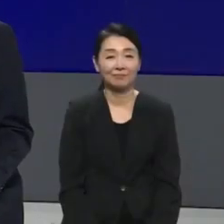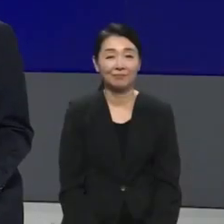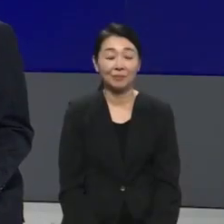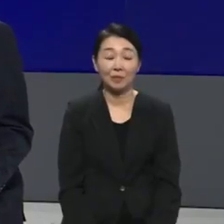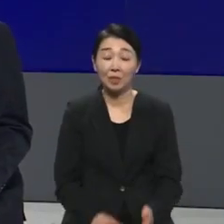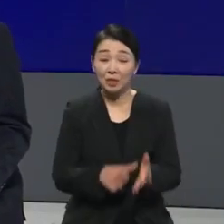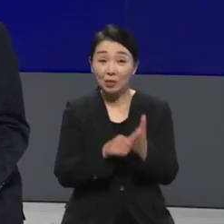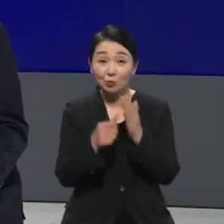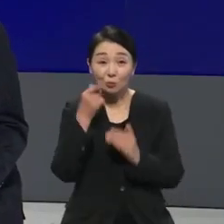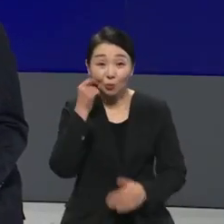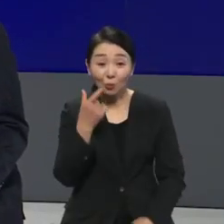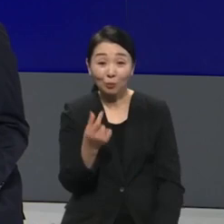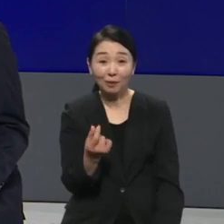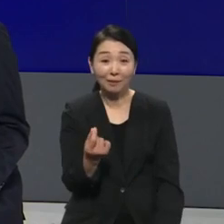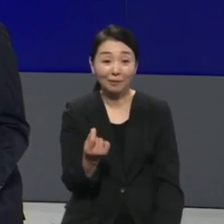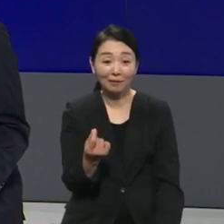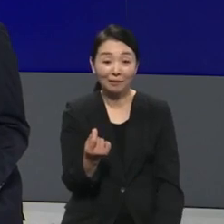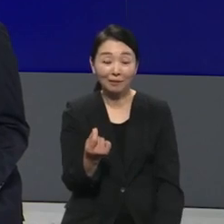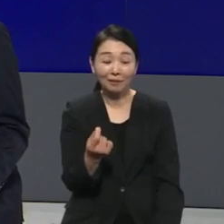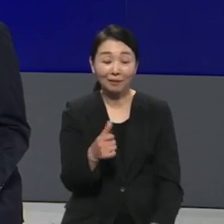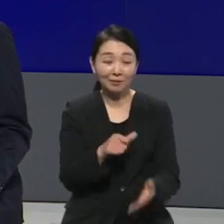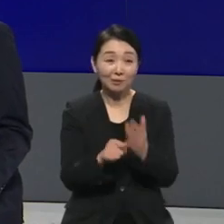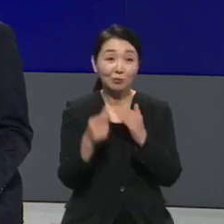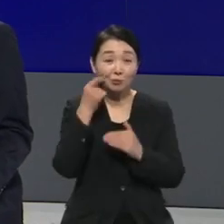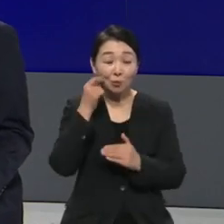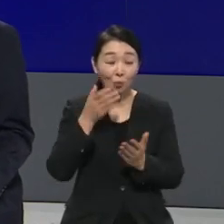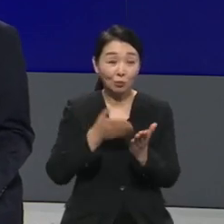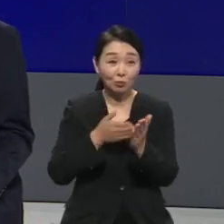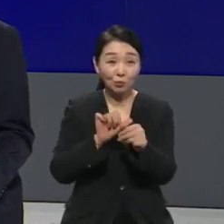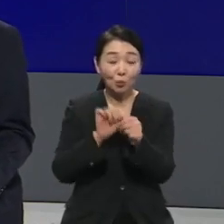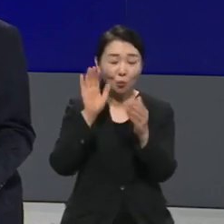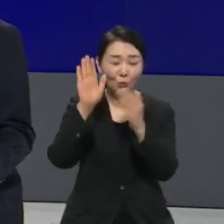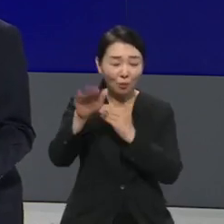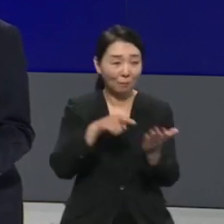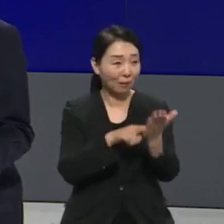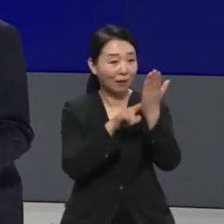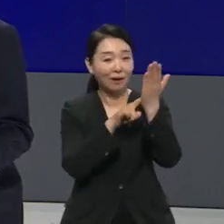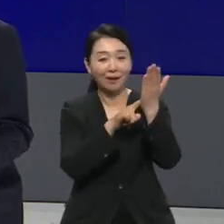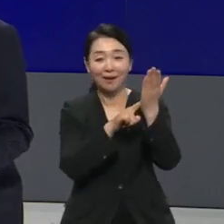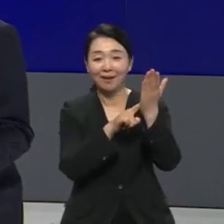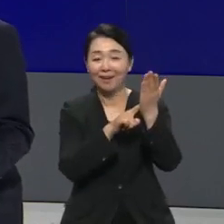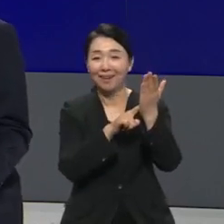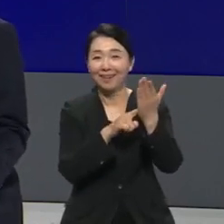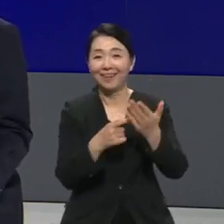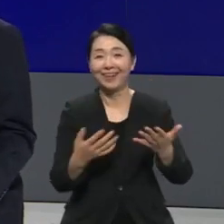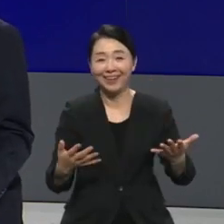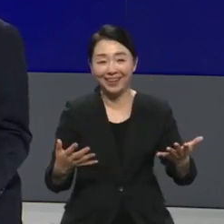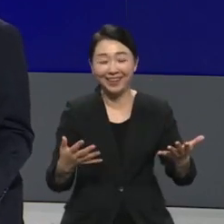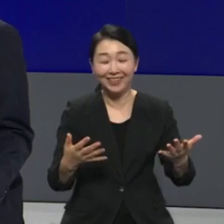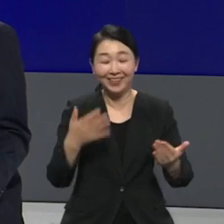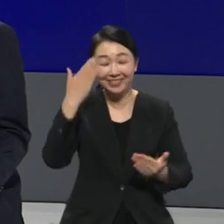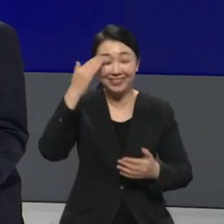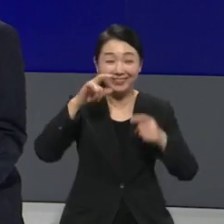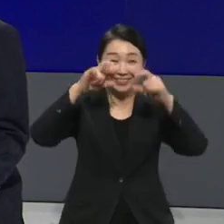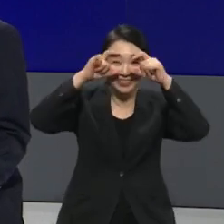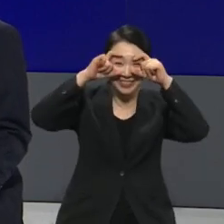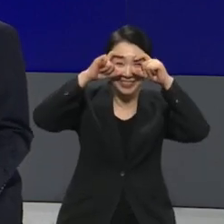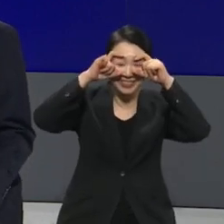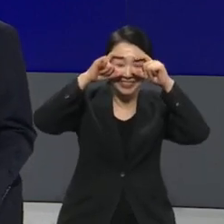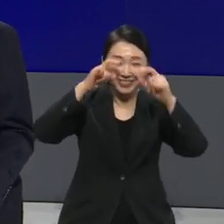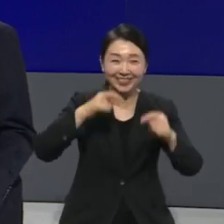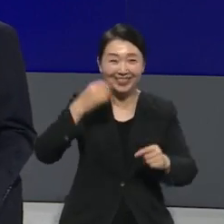못 지운 거잖아요. 못 지우고 심지어 오늘 뉴스 오후에 나오기까지 했습니다. 그러니까요. 선글라스 끼고 본인의 흑역사